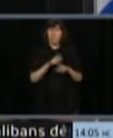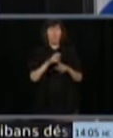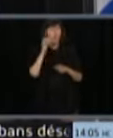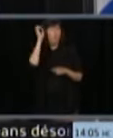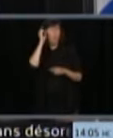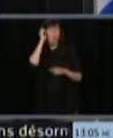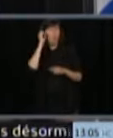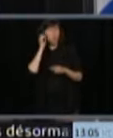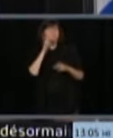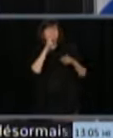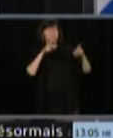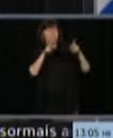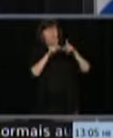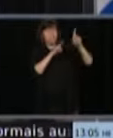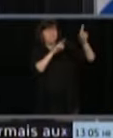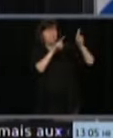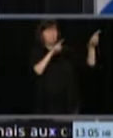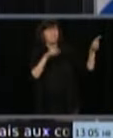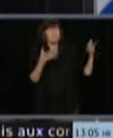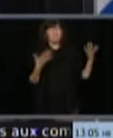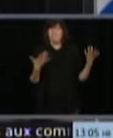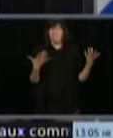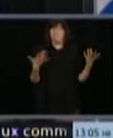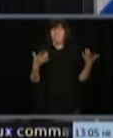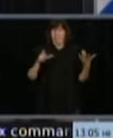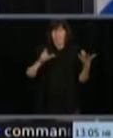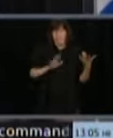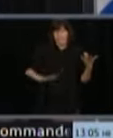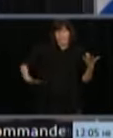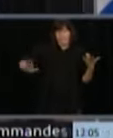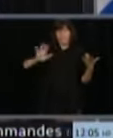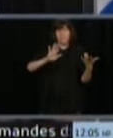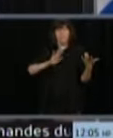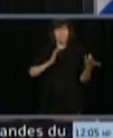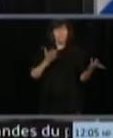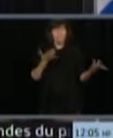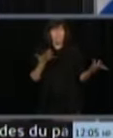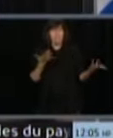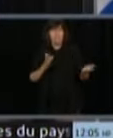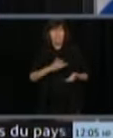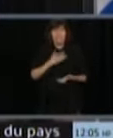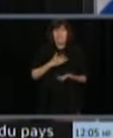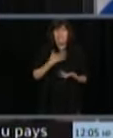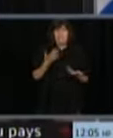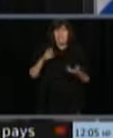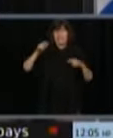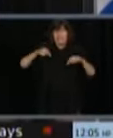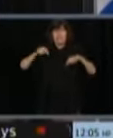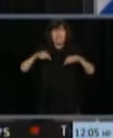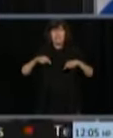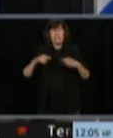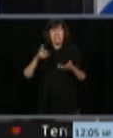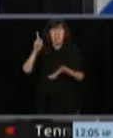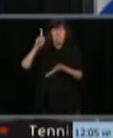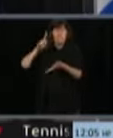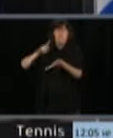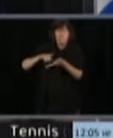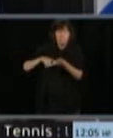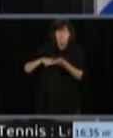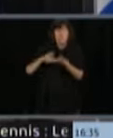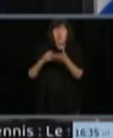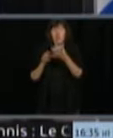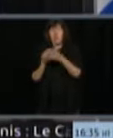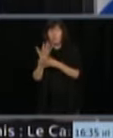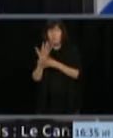trois, c'est comme si au Québec, on aurait plus de 1000 cas, 1000 nouveaux cas par jour. On est rendu à 400.